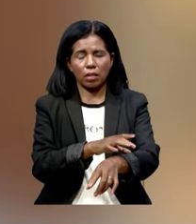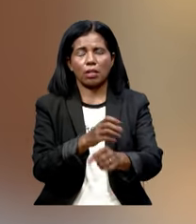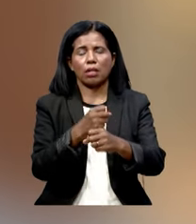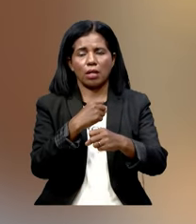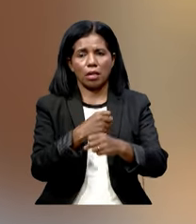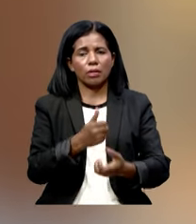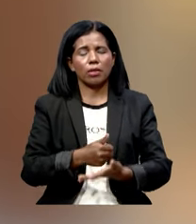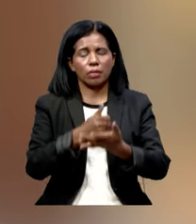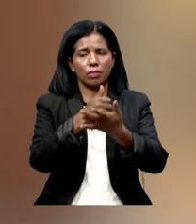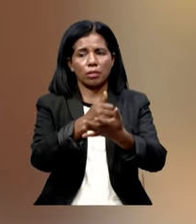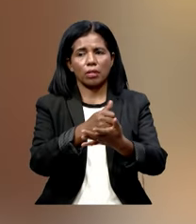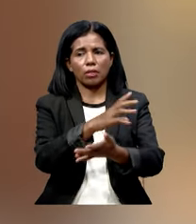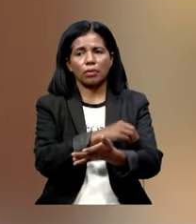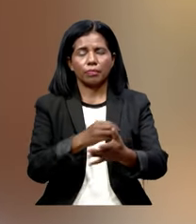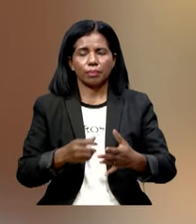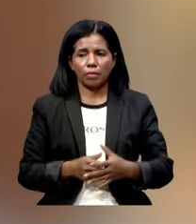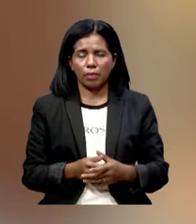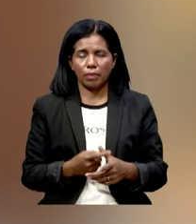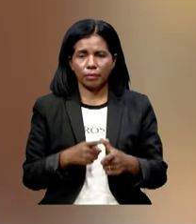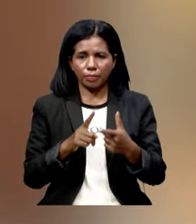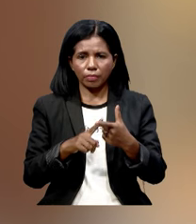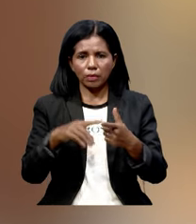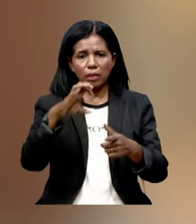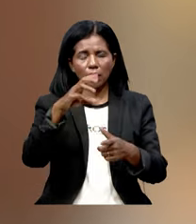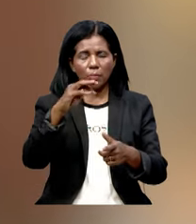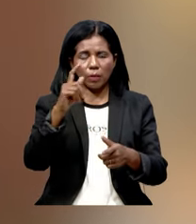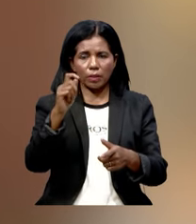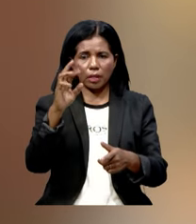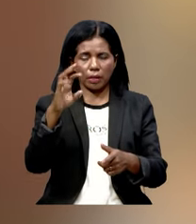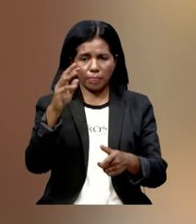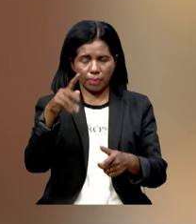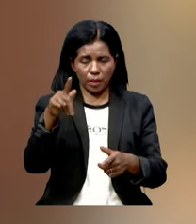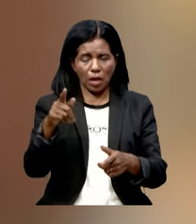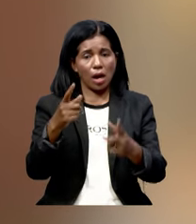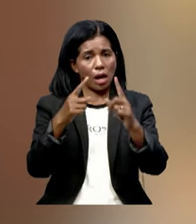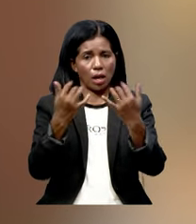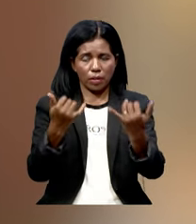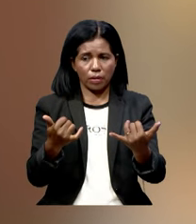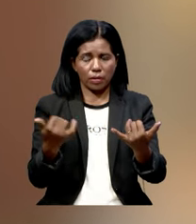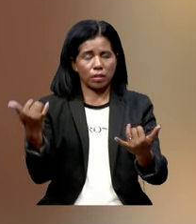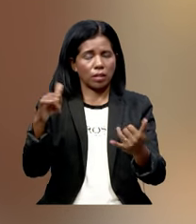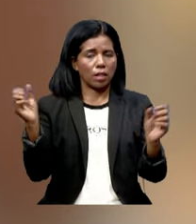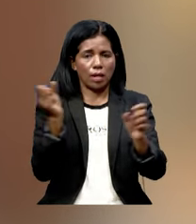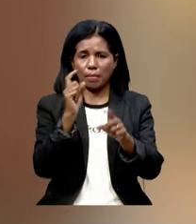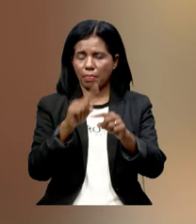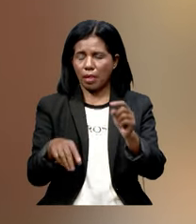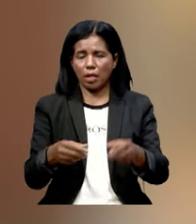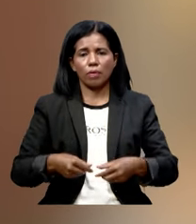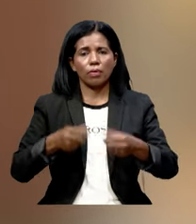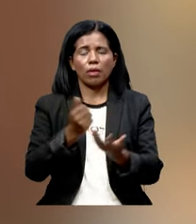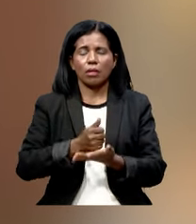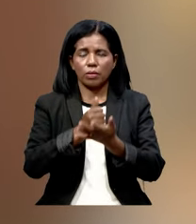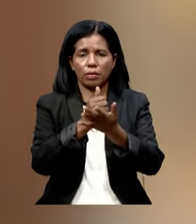tratamento ba quimioterapia e o momento agora será a pele a continuação tratamento